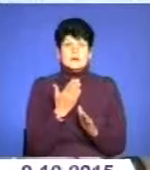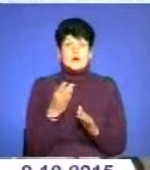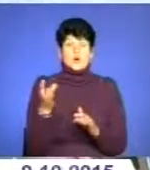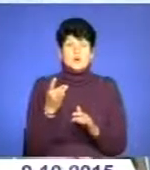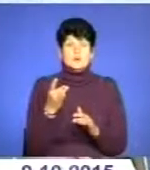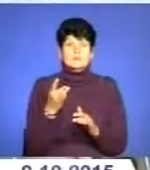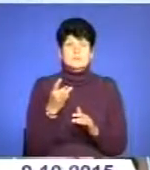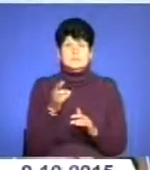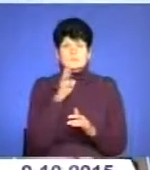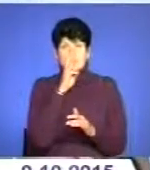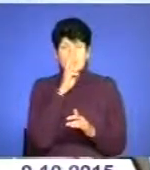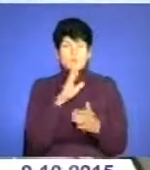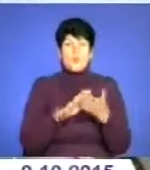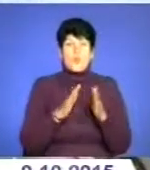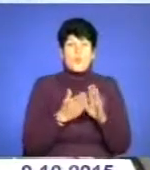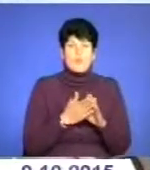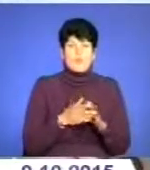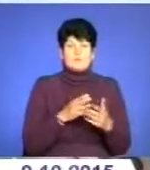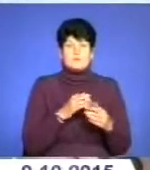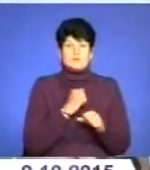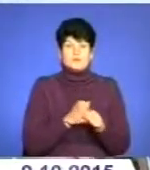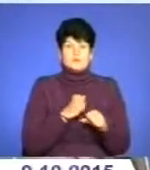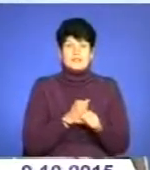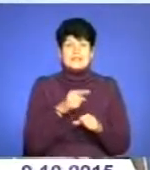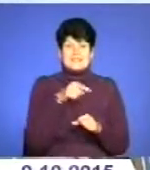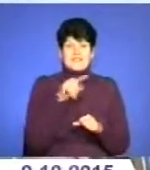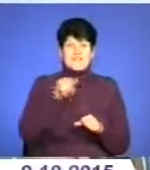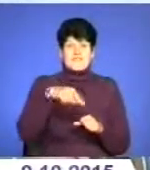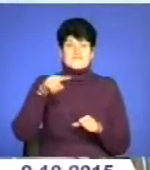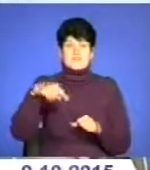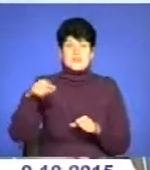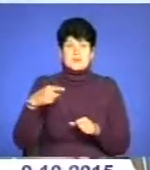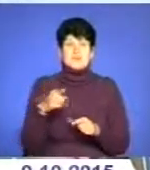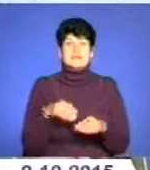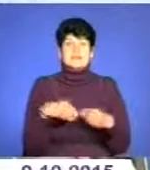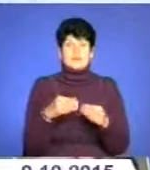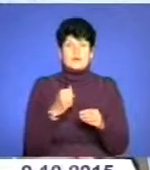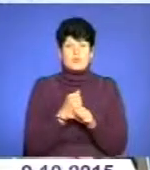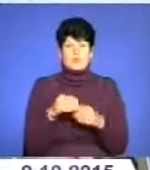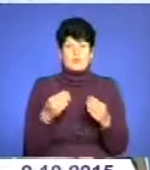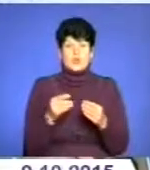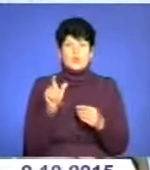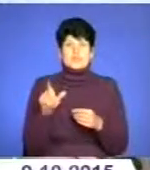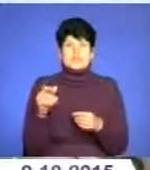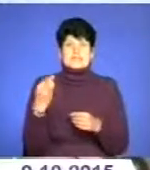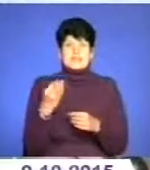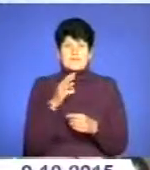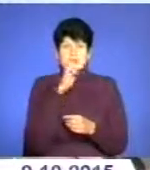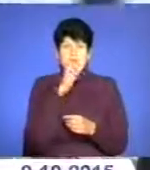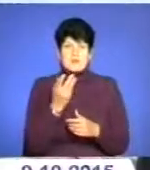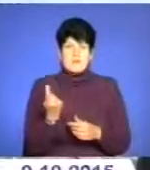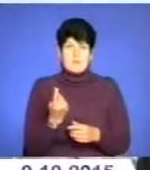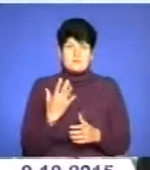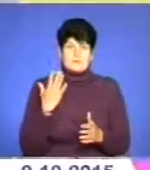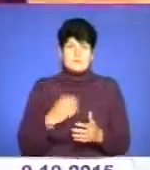вже умовами оплати праці, а далі вже тими вимогами, які ставить роботодавець. В першу чергу люди цікавляться заробітна плата.